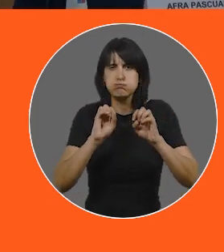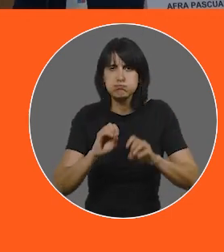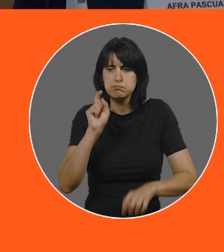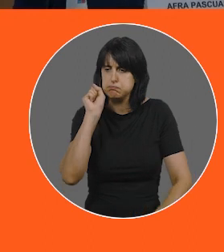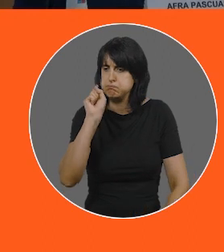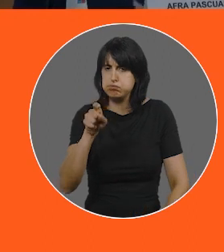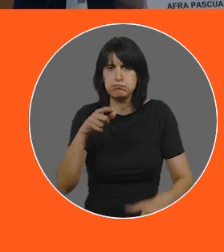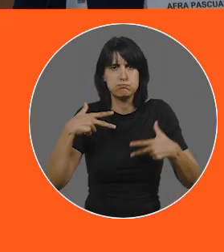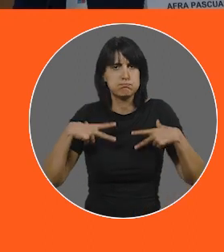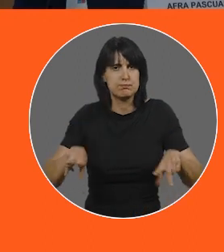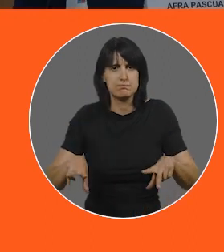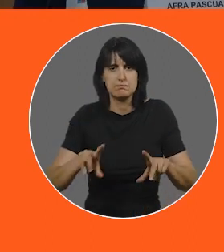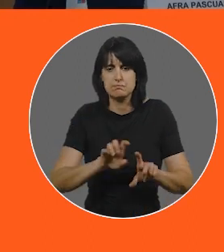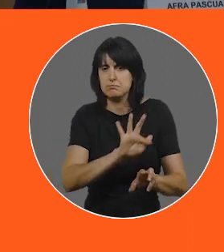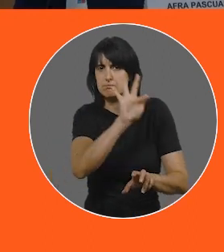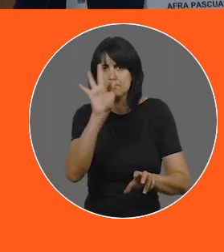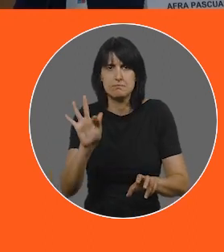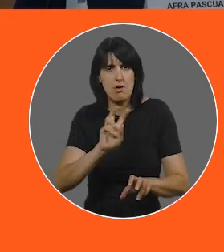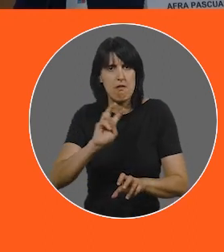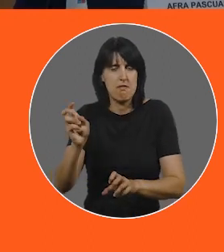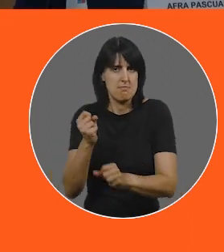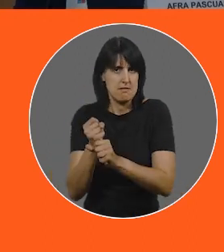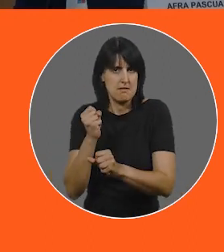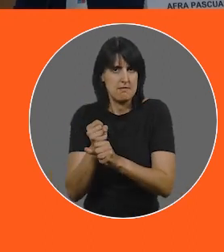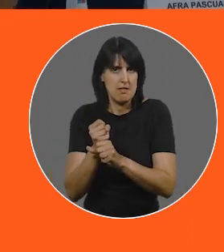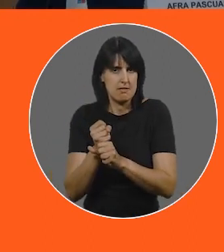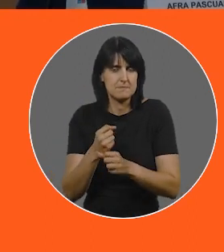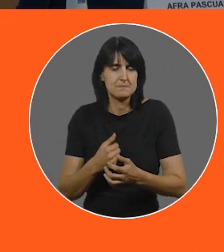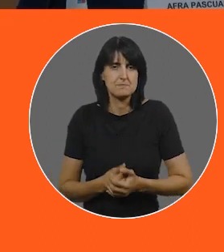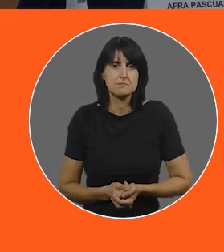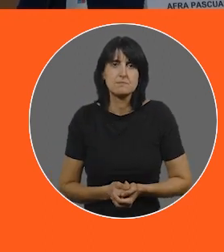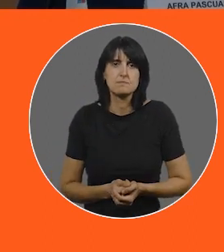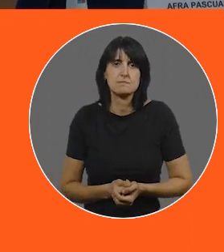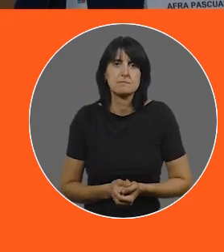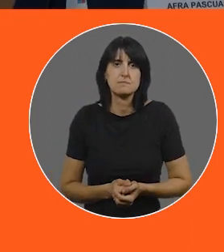i omplir-lo, validar-lo i ja passar a la següent tasca que tinga que fer.